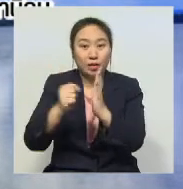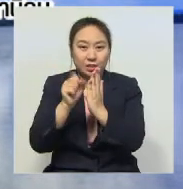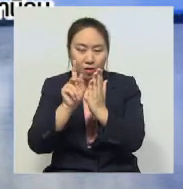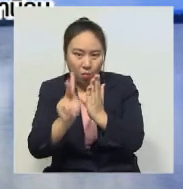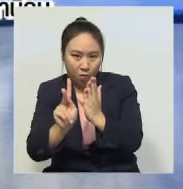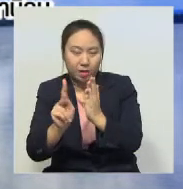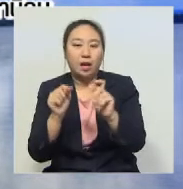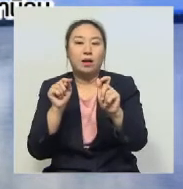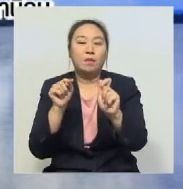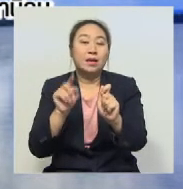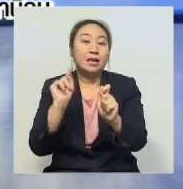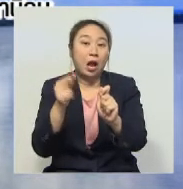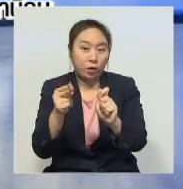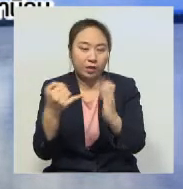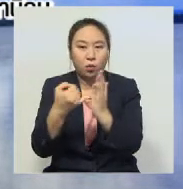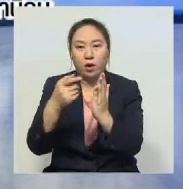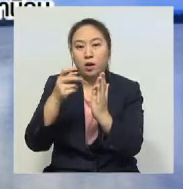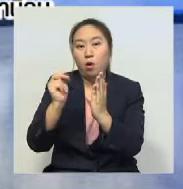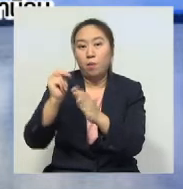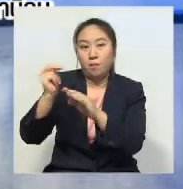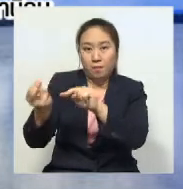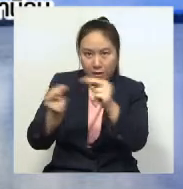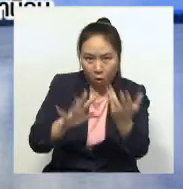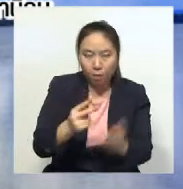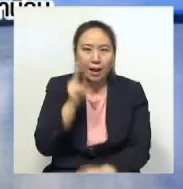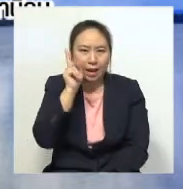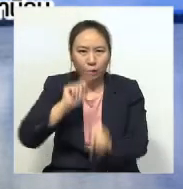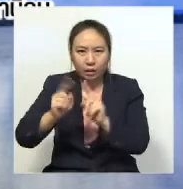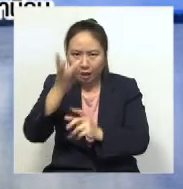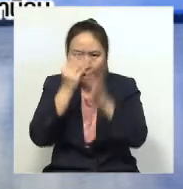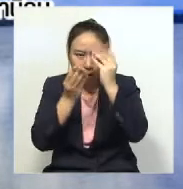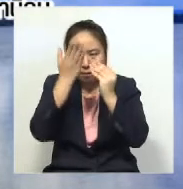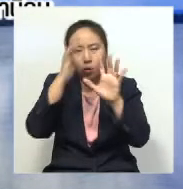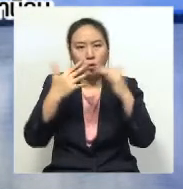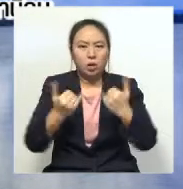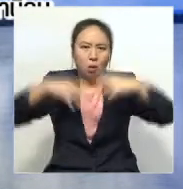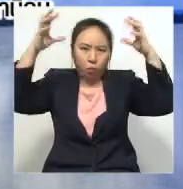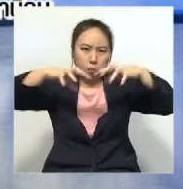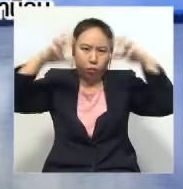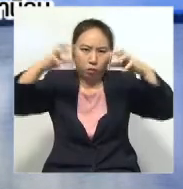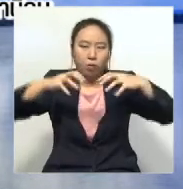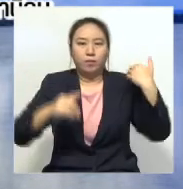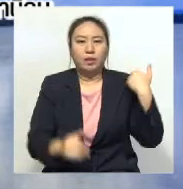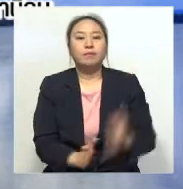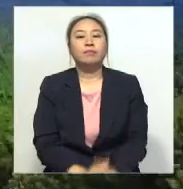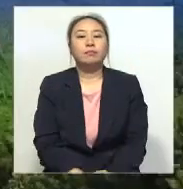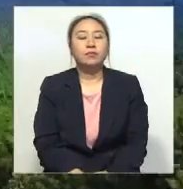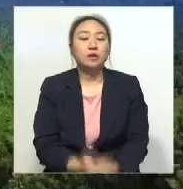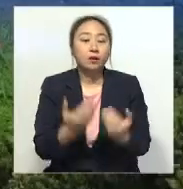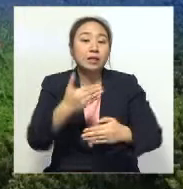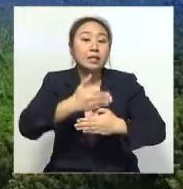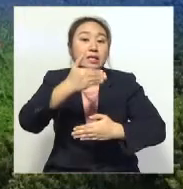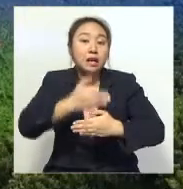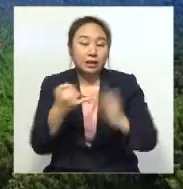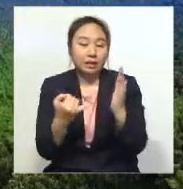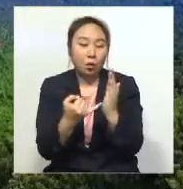นจังหวัดนครพนมติดตามสถานการณ์อย่างใกล้ชิดเนื่องจากยังคงมีฝนตกอย่างต่อเนื่อง ส่วนเขื่อนแก่งกระจาน